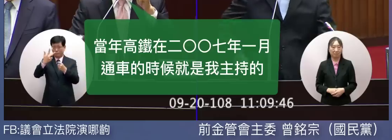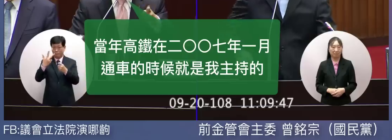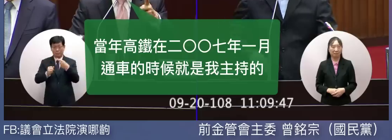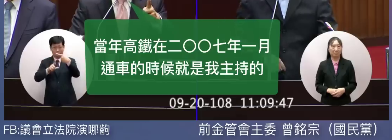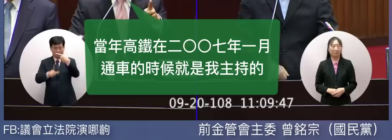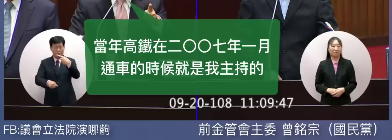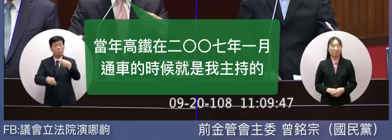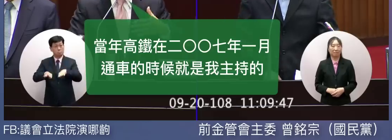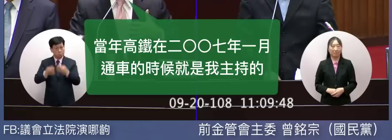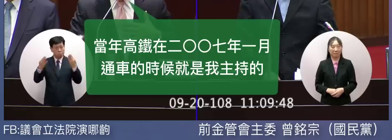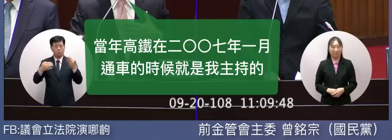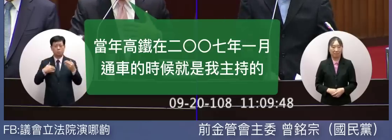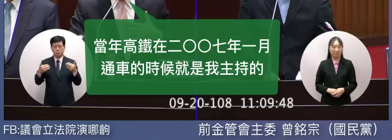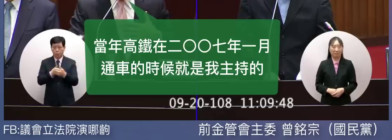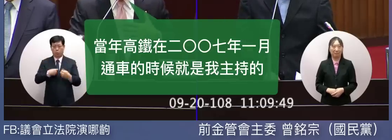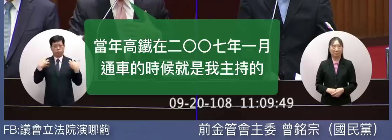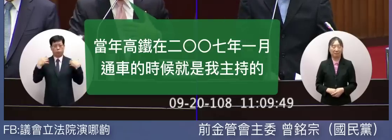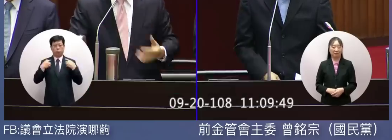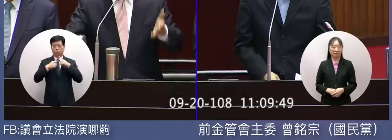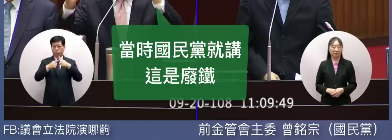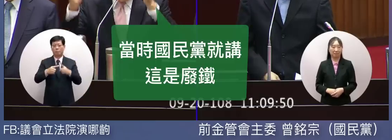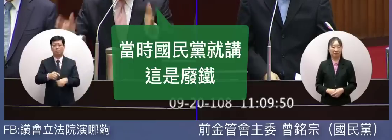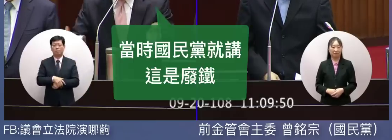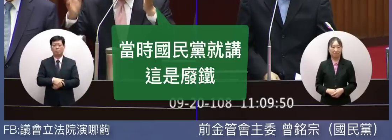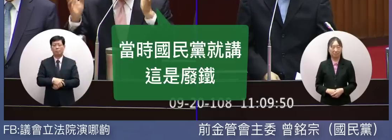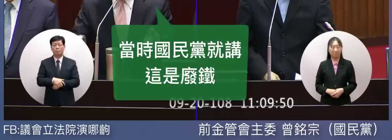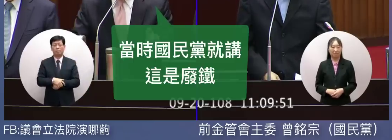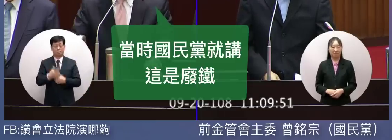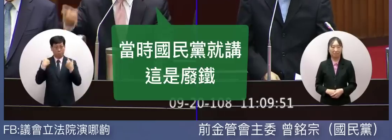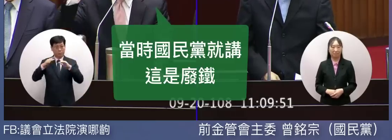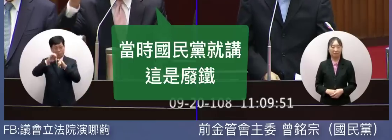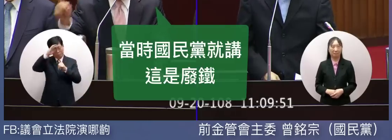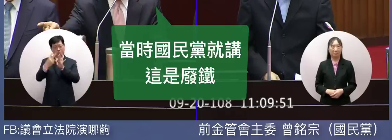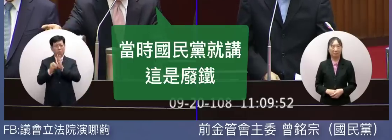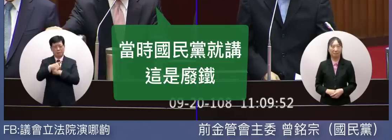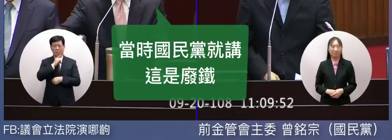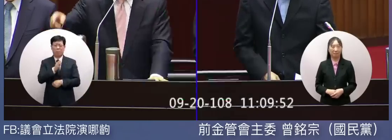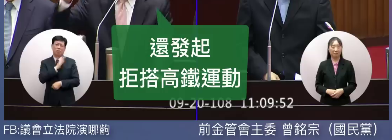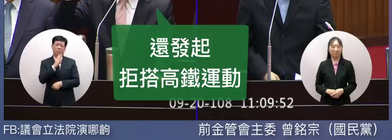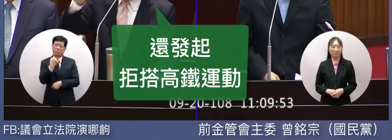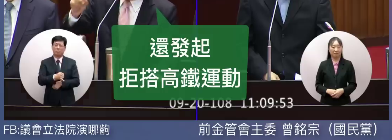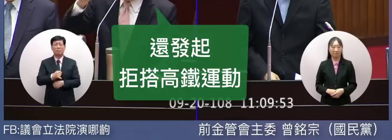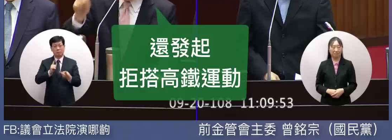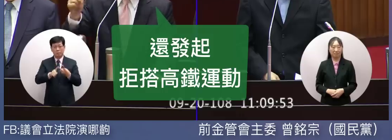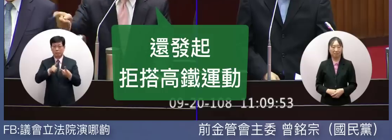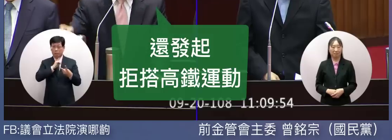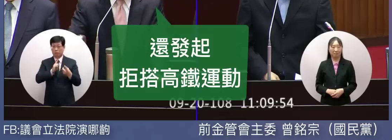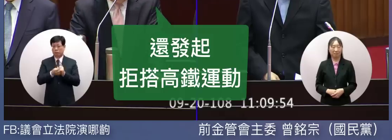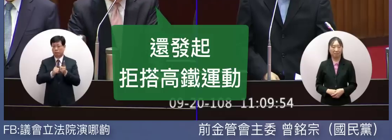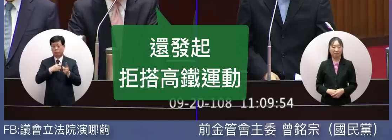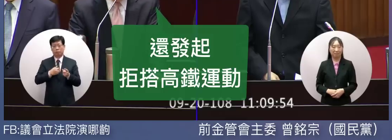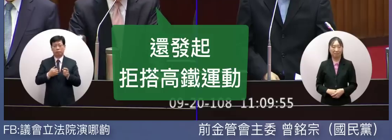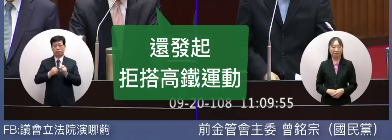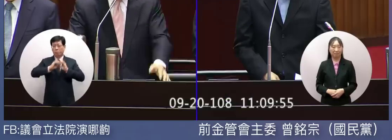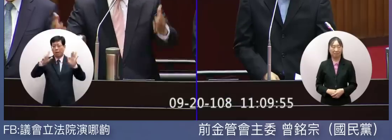2007年1月通车的时候，就是我主持的。当时国民党就讲这是废铁，还发起巨搭